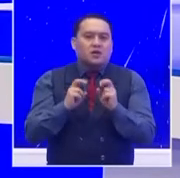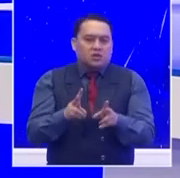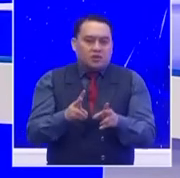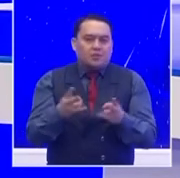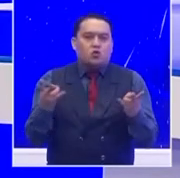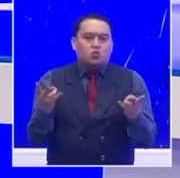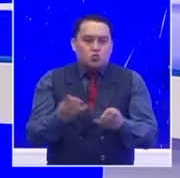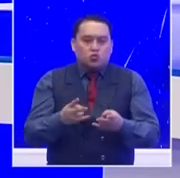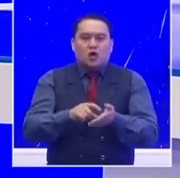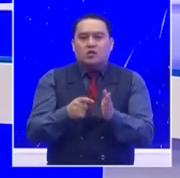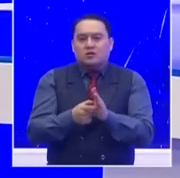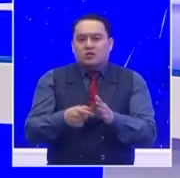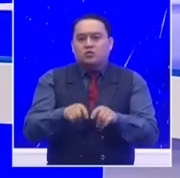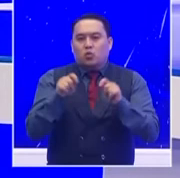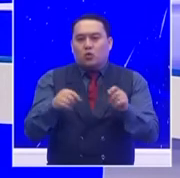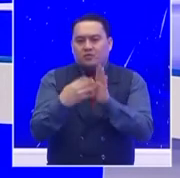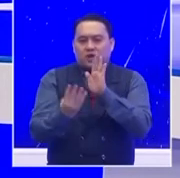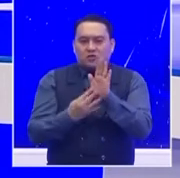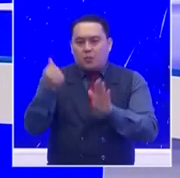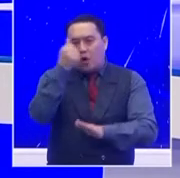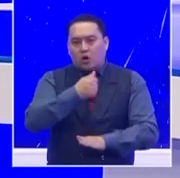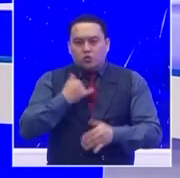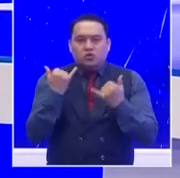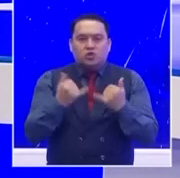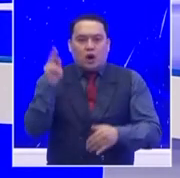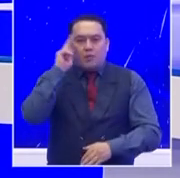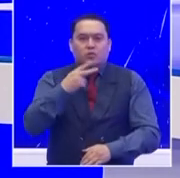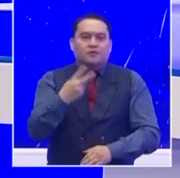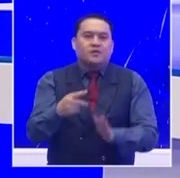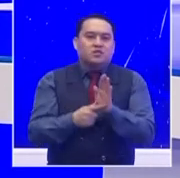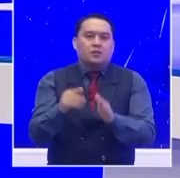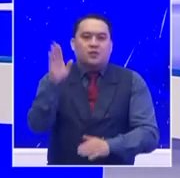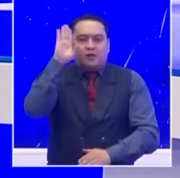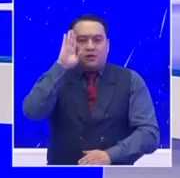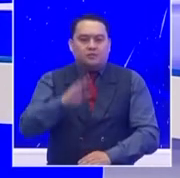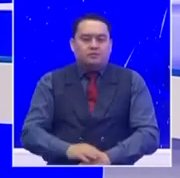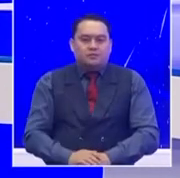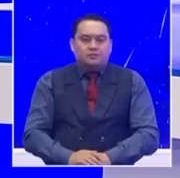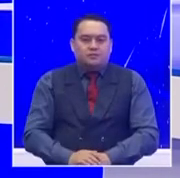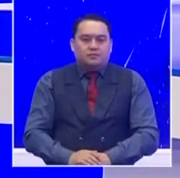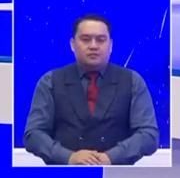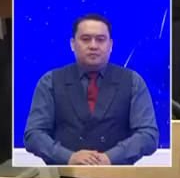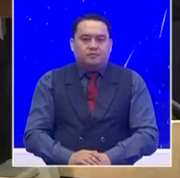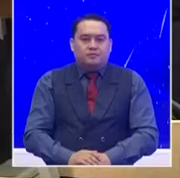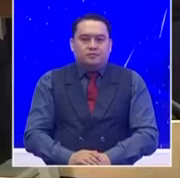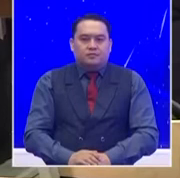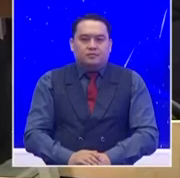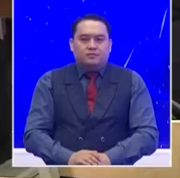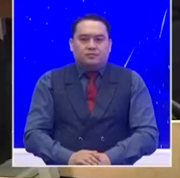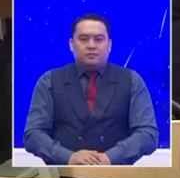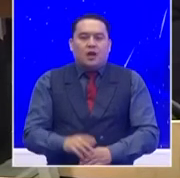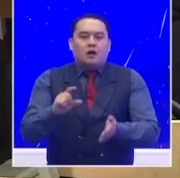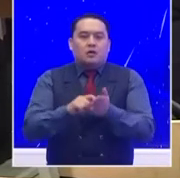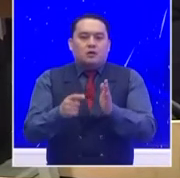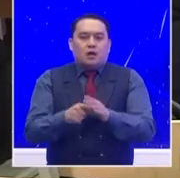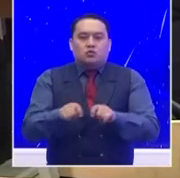напомню кадетский класс был создан 2019 году сейчас там обучаются 27 ребят кадетский